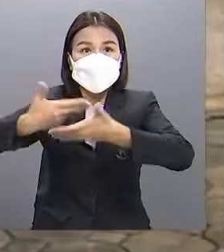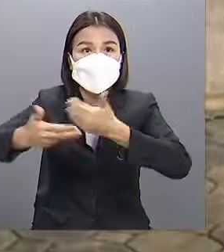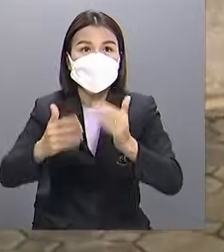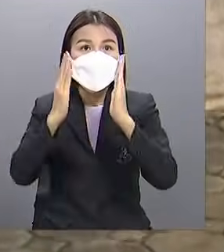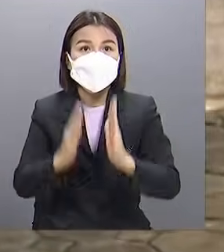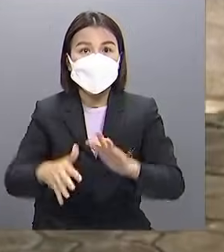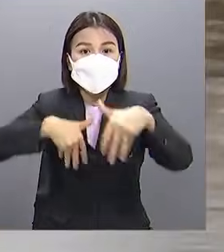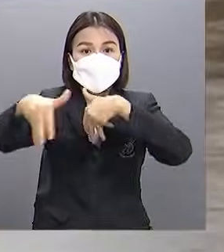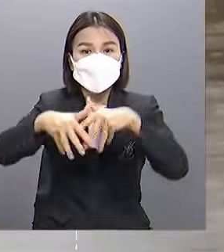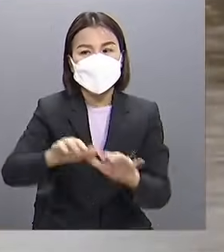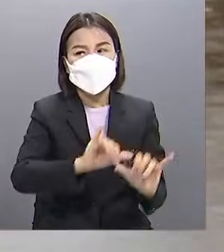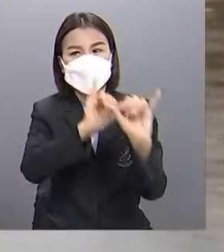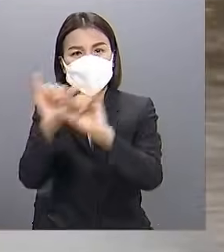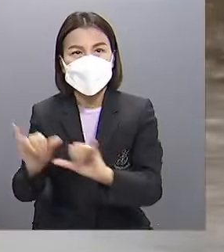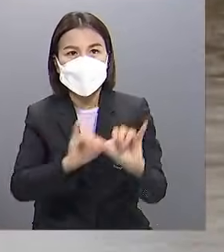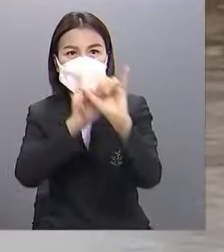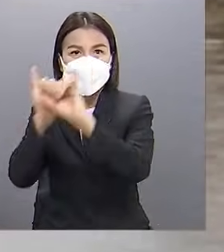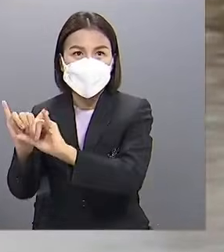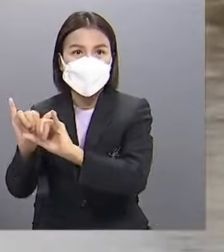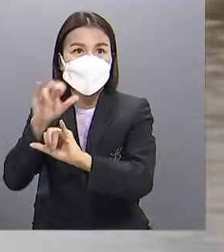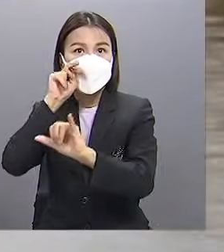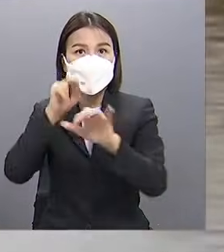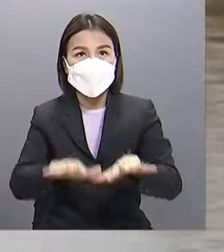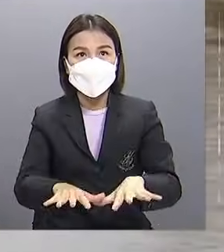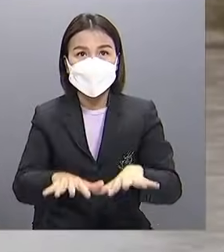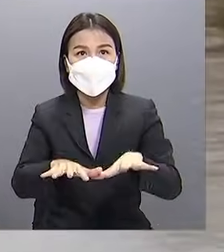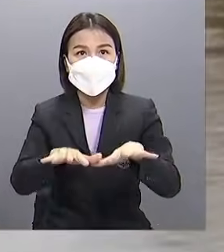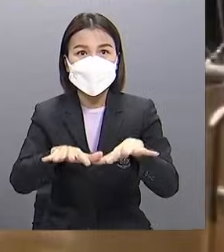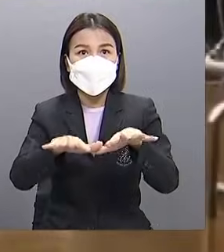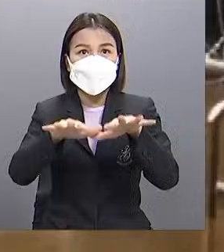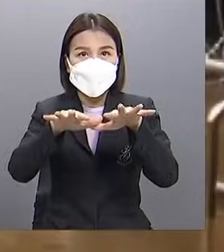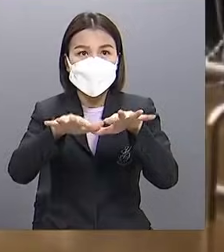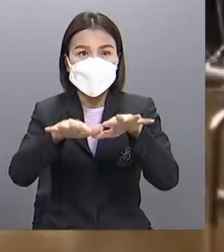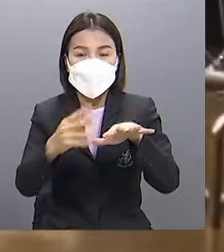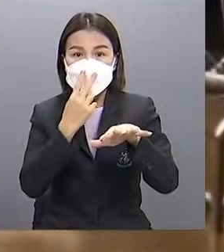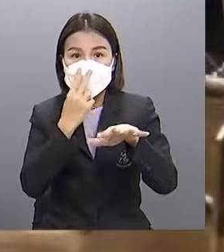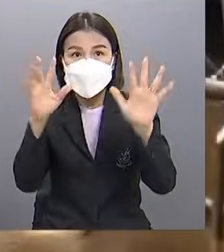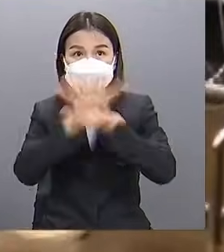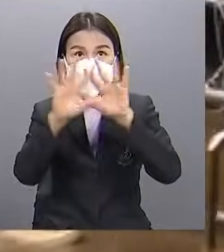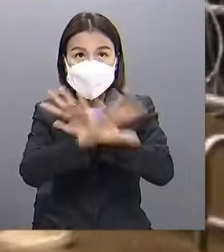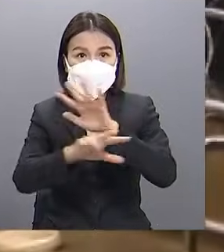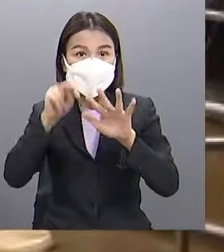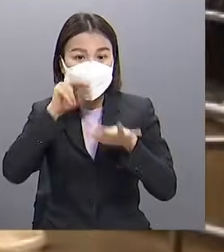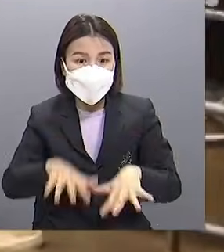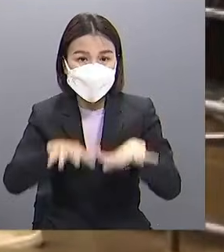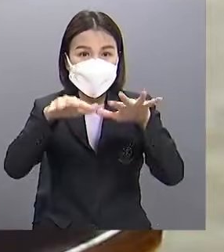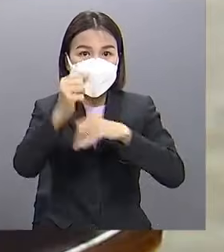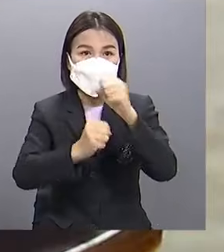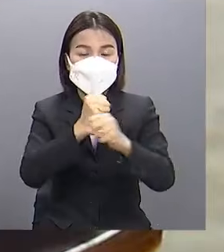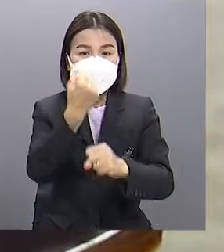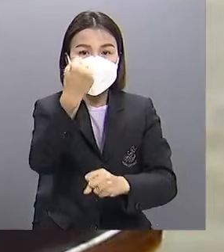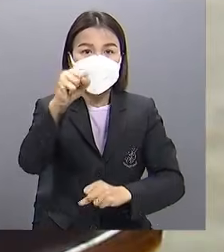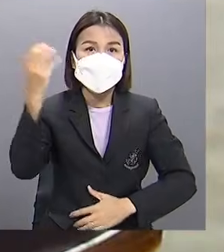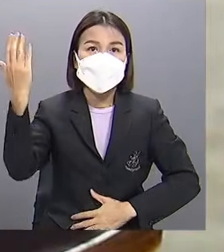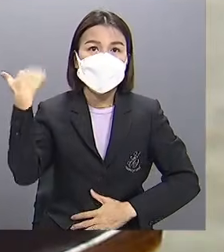ตขณะที่ระดับน้ำสูงขึ้นเกือบเท่าเหตุการณ์น้ำท่วมเมื่อ10ปีก่อน ฝ